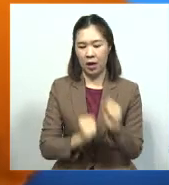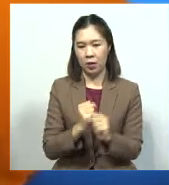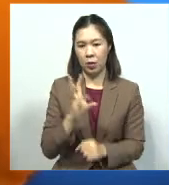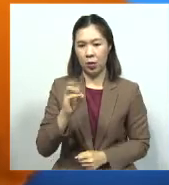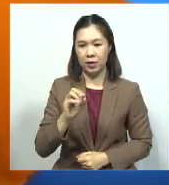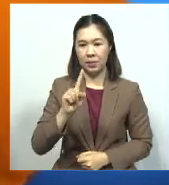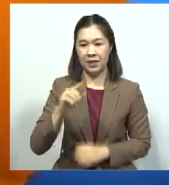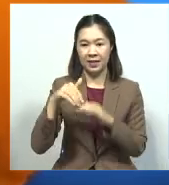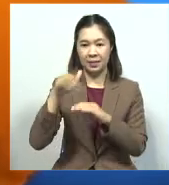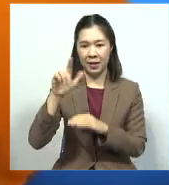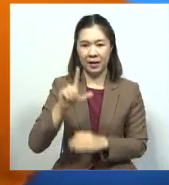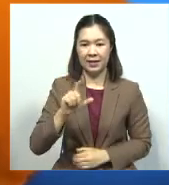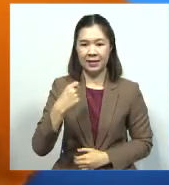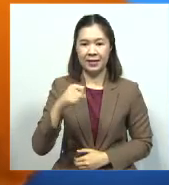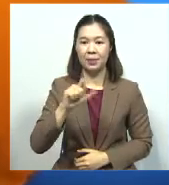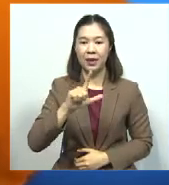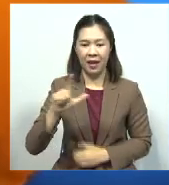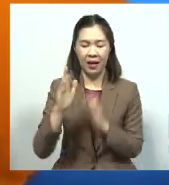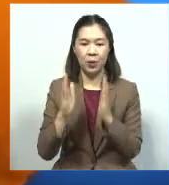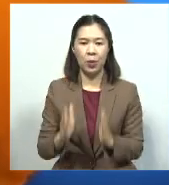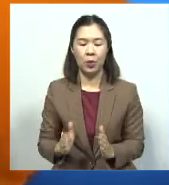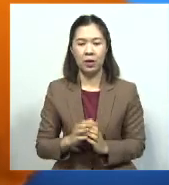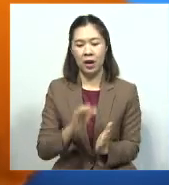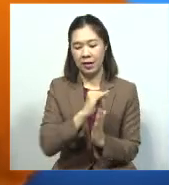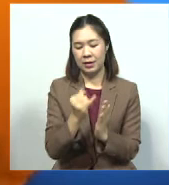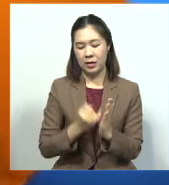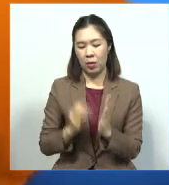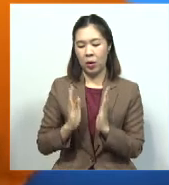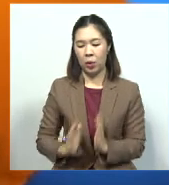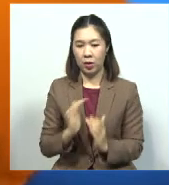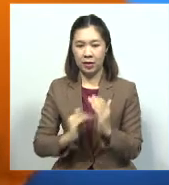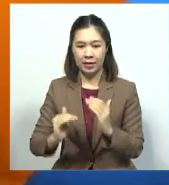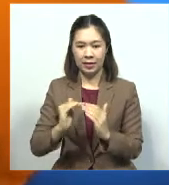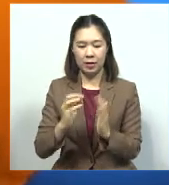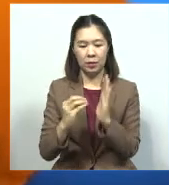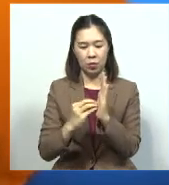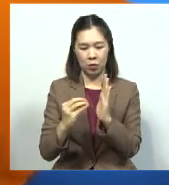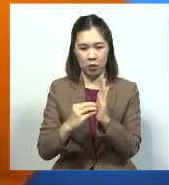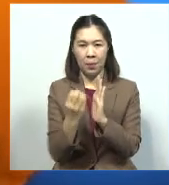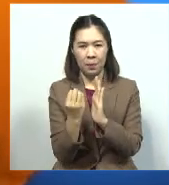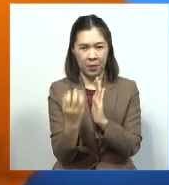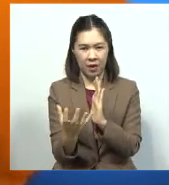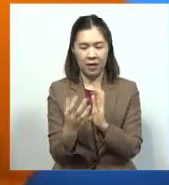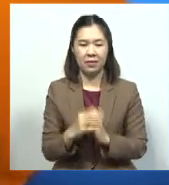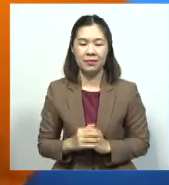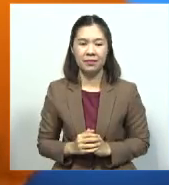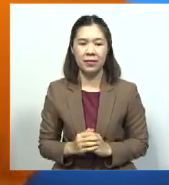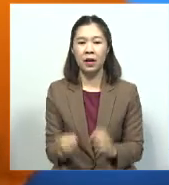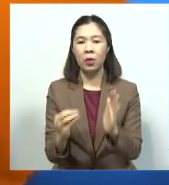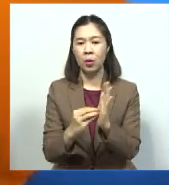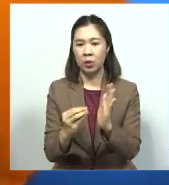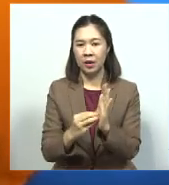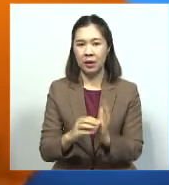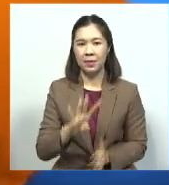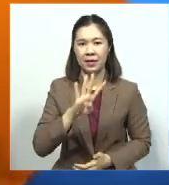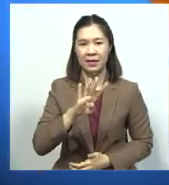ล้านคนนะคะ ครับ มาไล่เรียงการจังหวัดที่มีผู้มีสิทธิ์เลือกตั้งมากที่สุดก็คือกรุงเทพมหานครกรุงเทพมหานครมีกว่